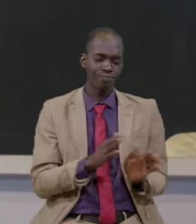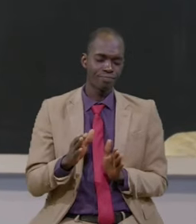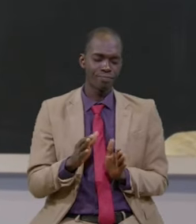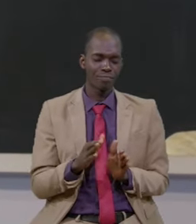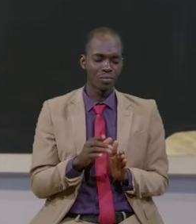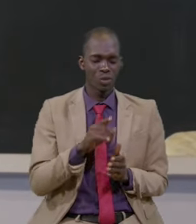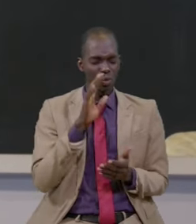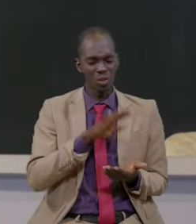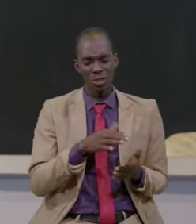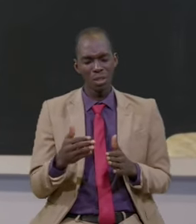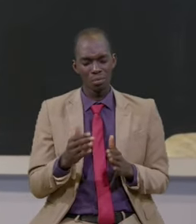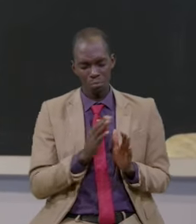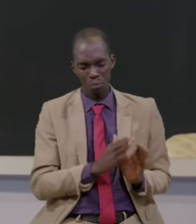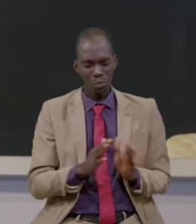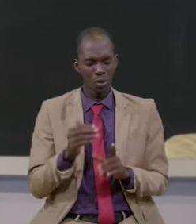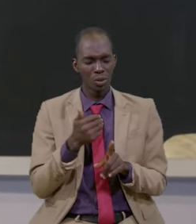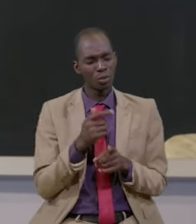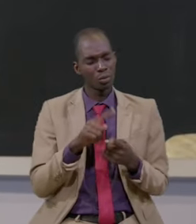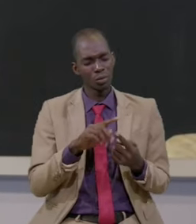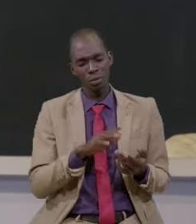Mets de l'ordre dans ta maison.